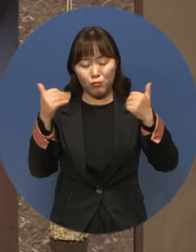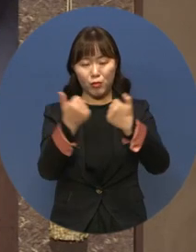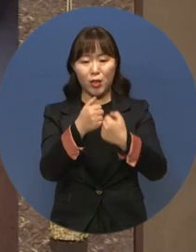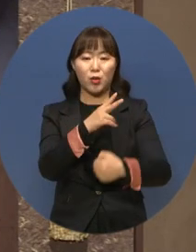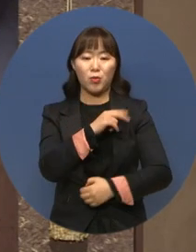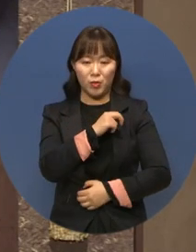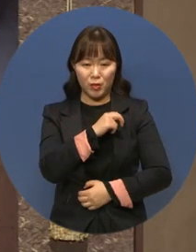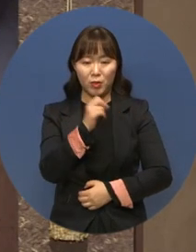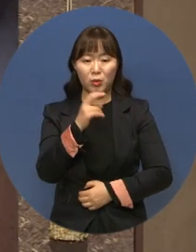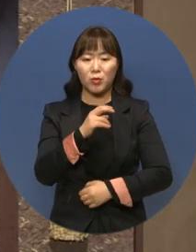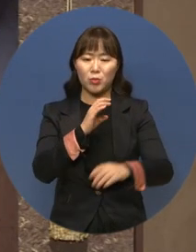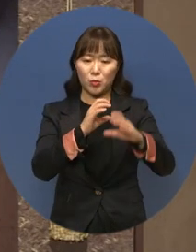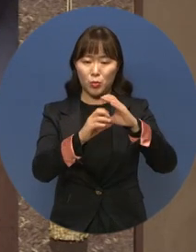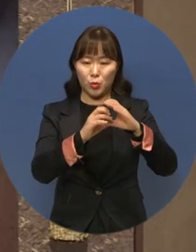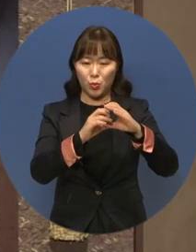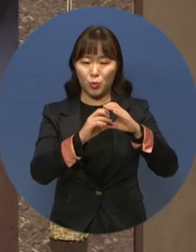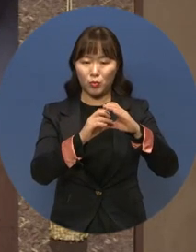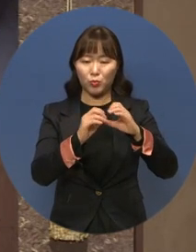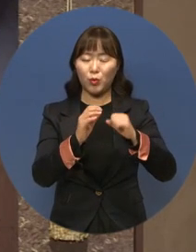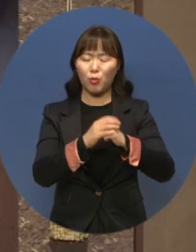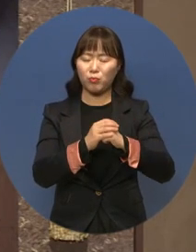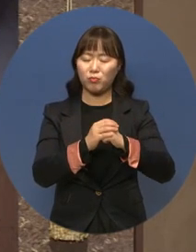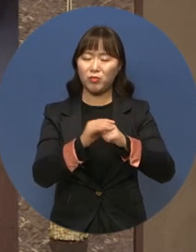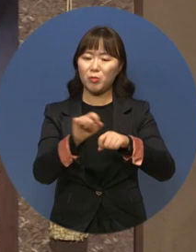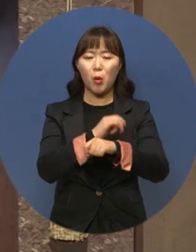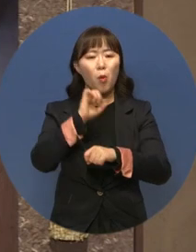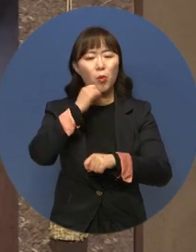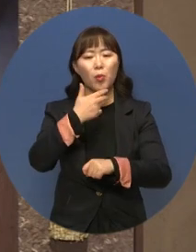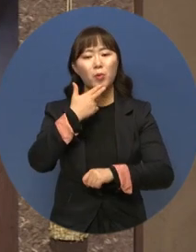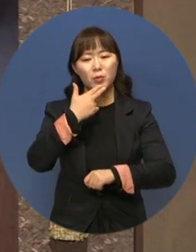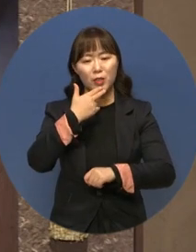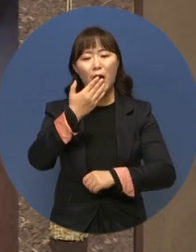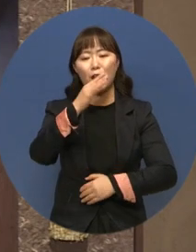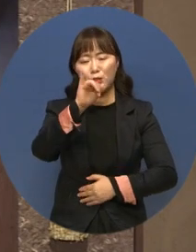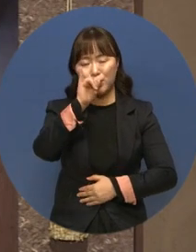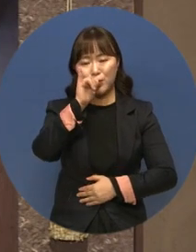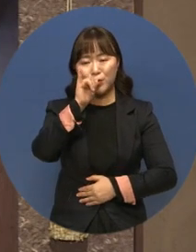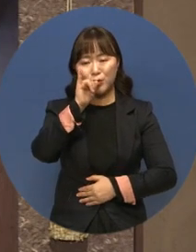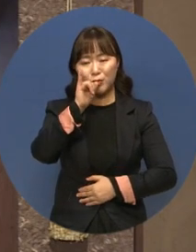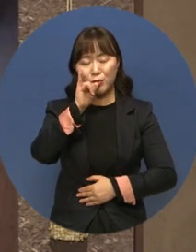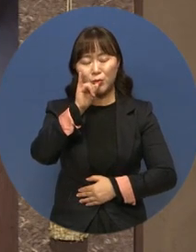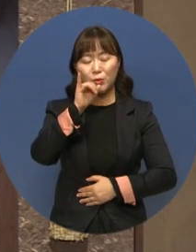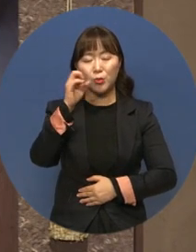국회의원들 뭐 소통이나 저는 뭐 어렵지 않게 할 수 있고 예, 예.